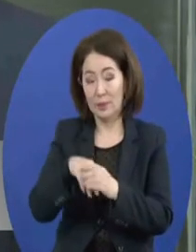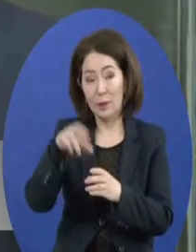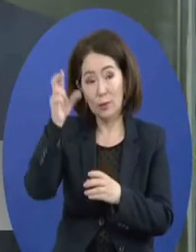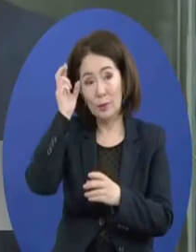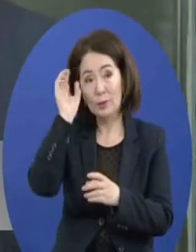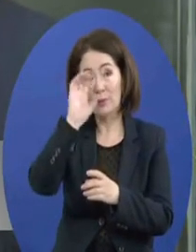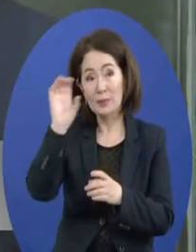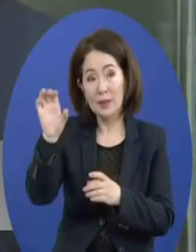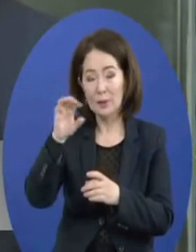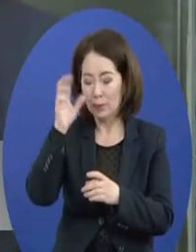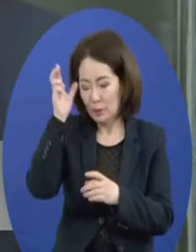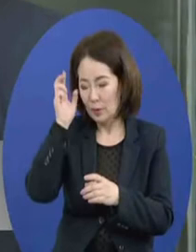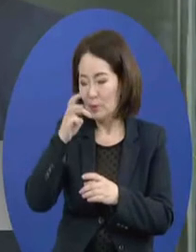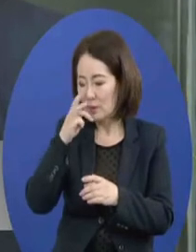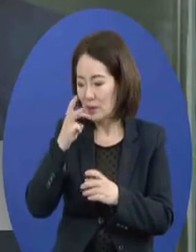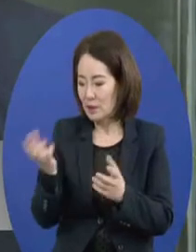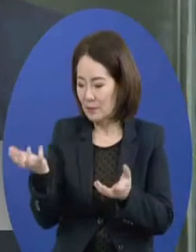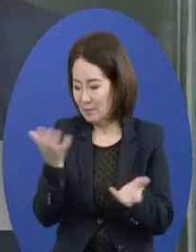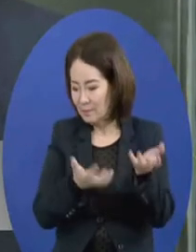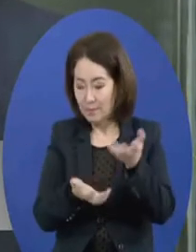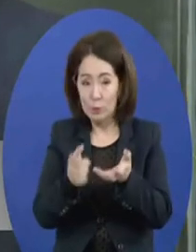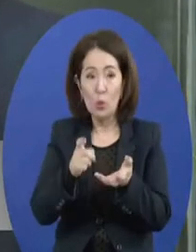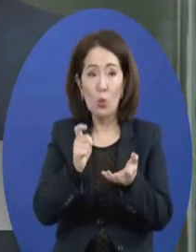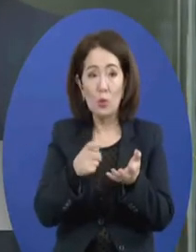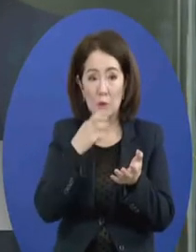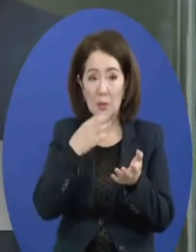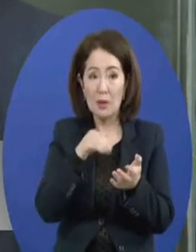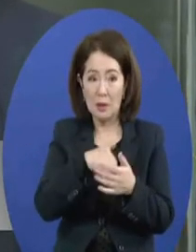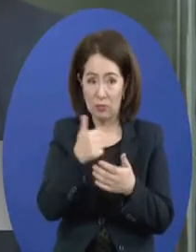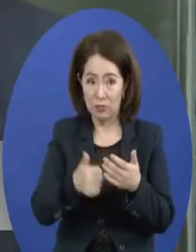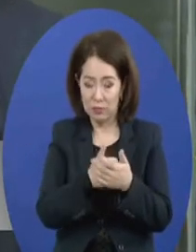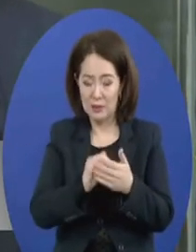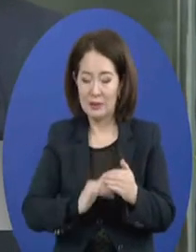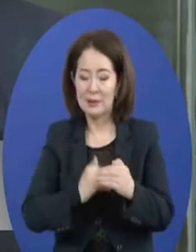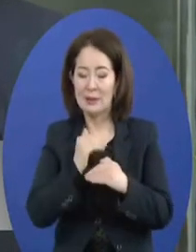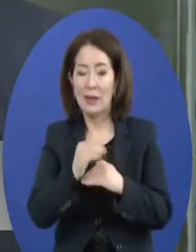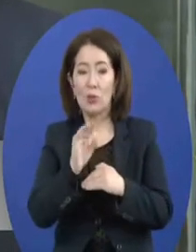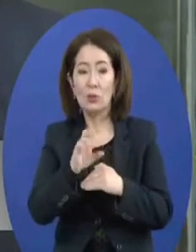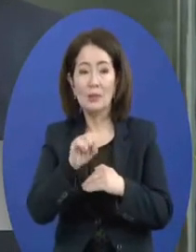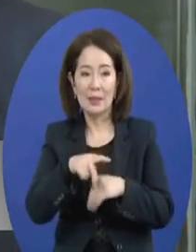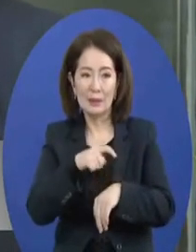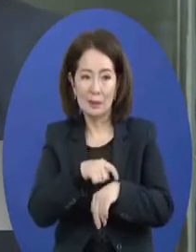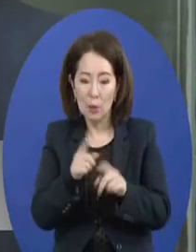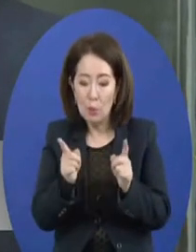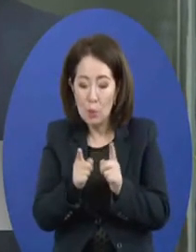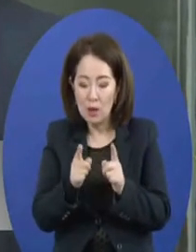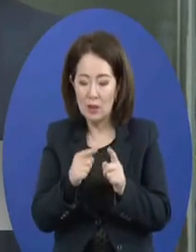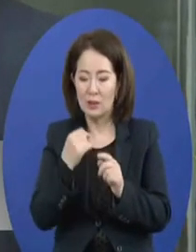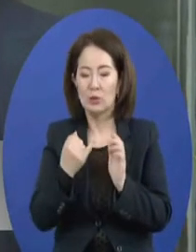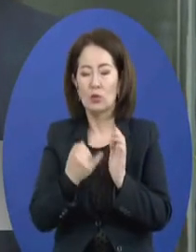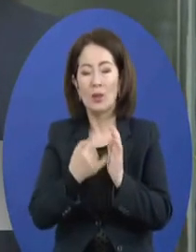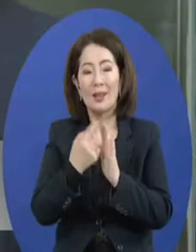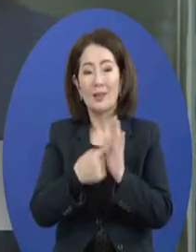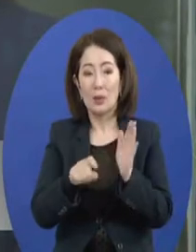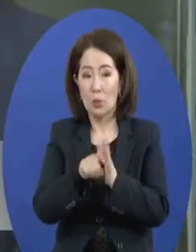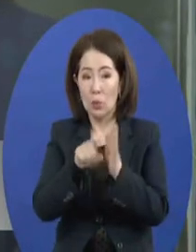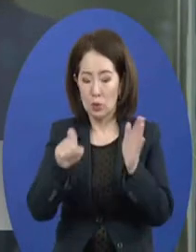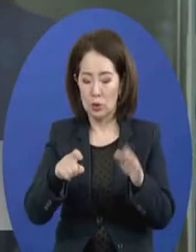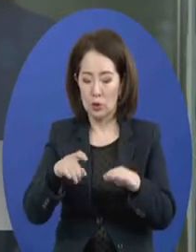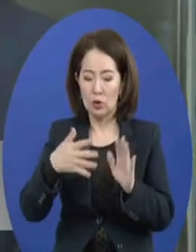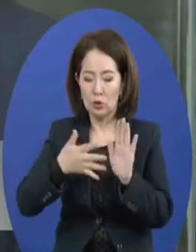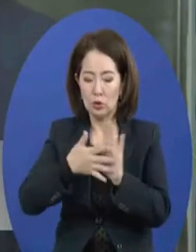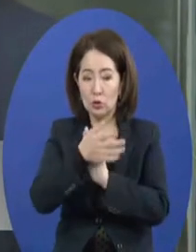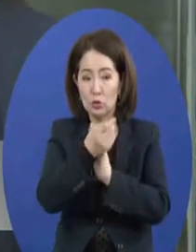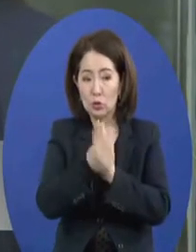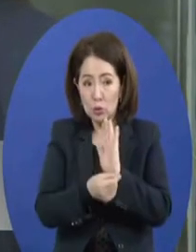өөрөө боловсролын мэдээллийн систем системтэй суур мэдээлэл нь байждаг. Энэ маань ингээд давуу тал болоод богино хугацаанд бид нэгээд хагас жилийн хугацаанд энэ төсвийн төслийг